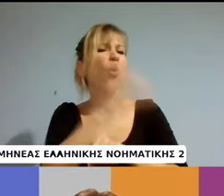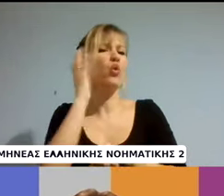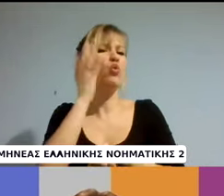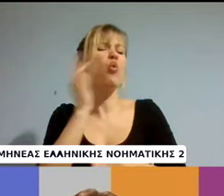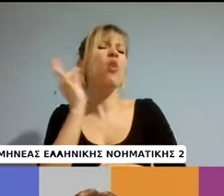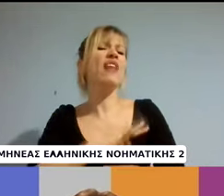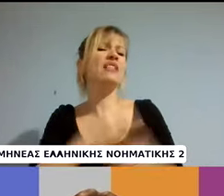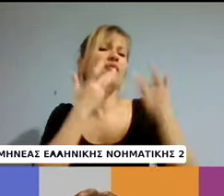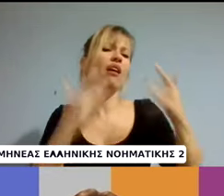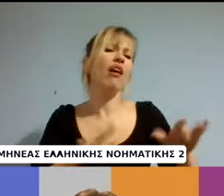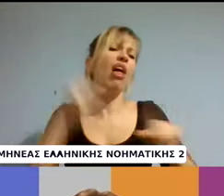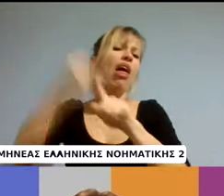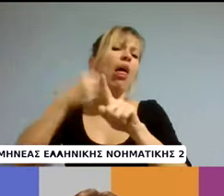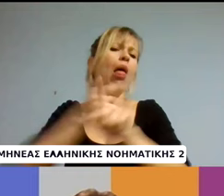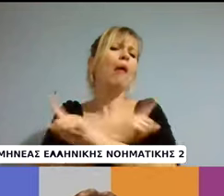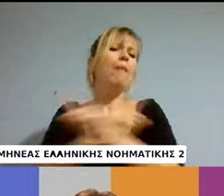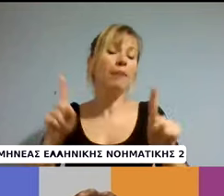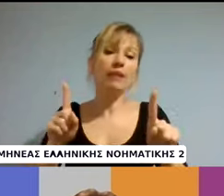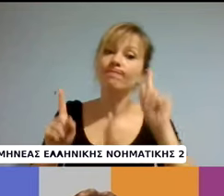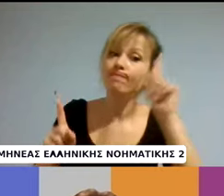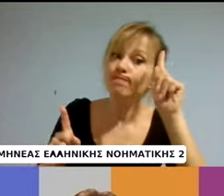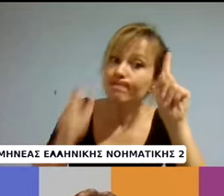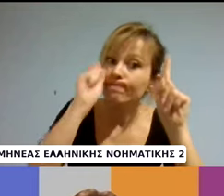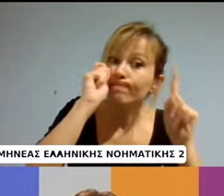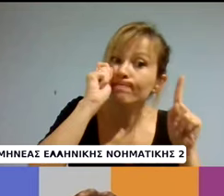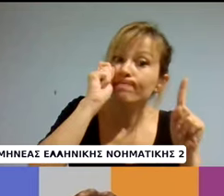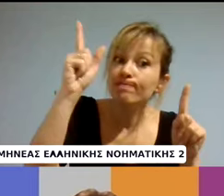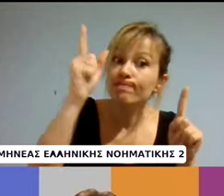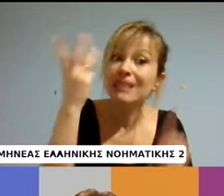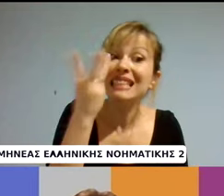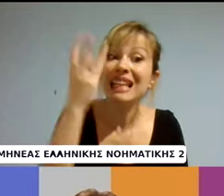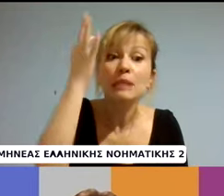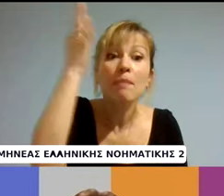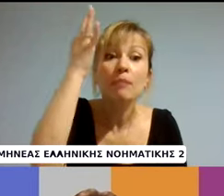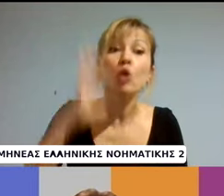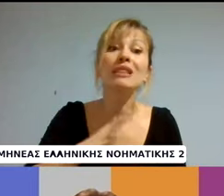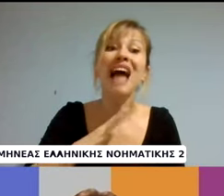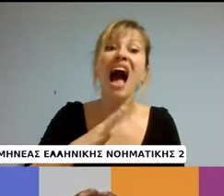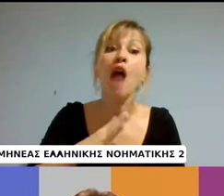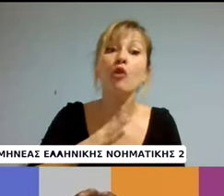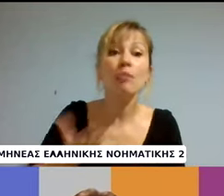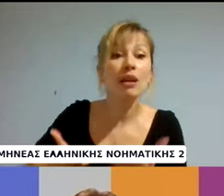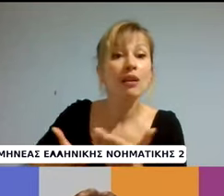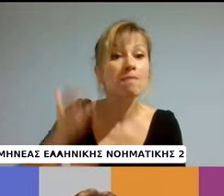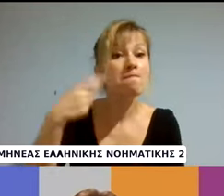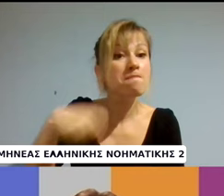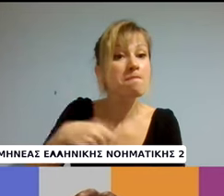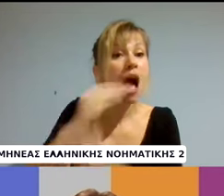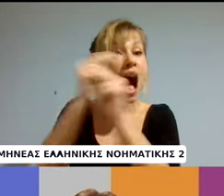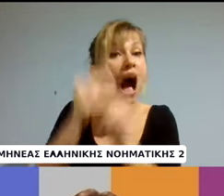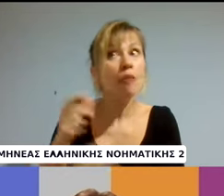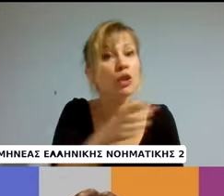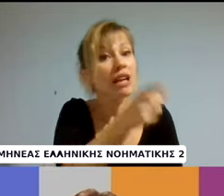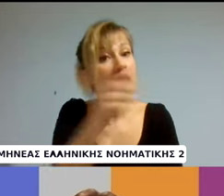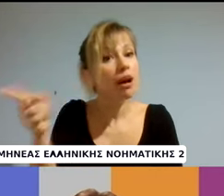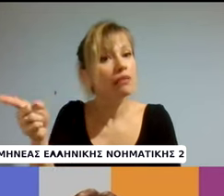αυτό. Και όμως οι εκδότες και στις 3 περιπτώσεις έδωσαν τα ποσά, πλήρωσαν δηλαδή τους